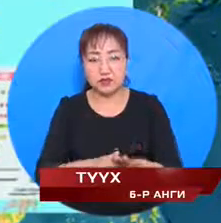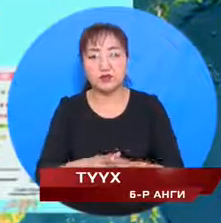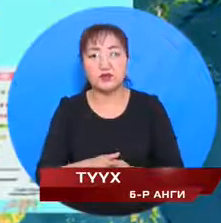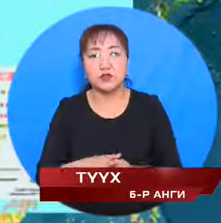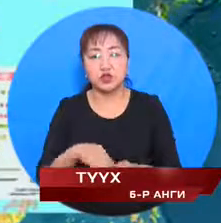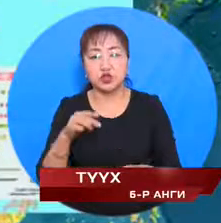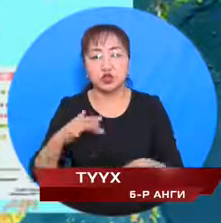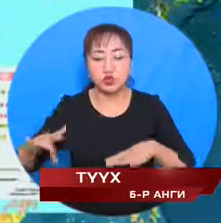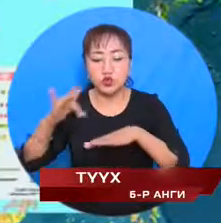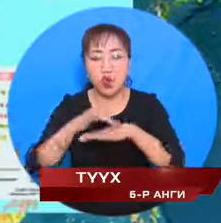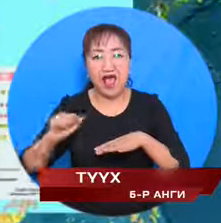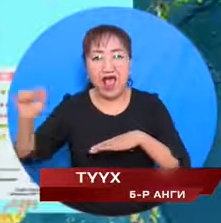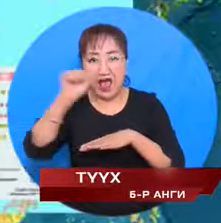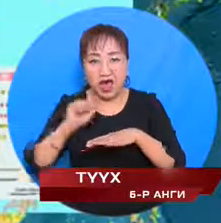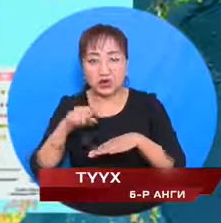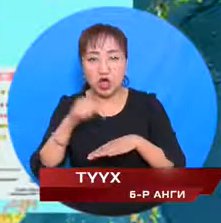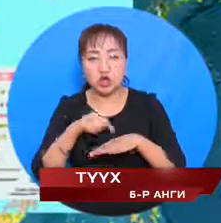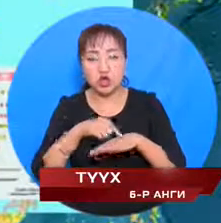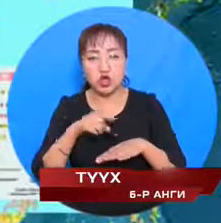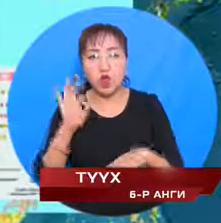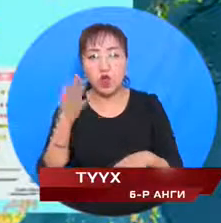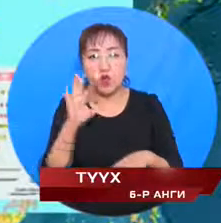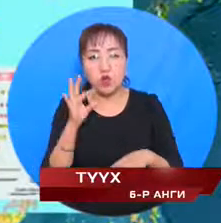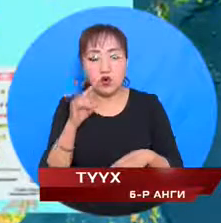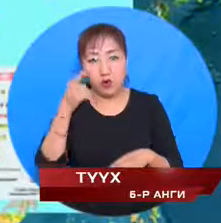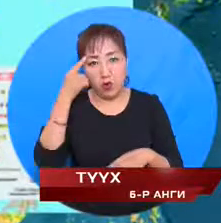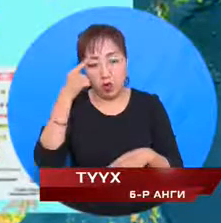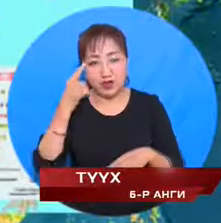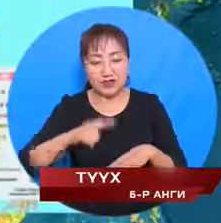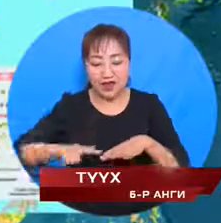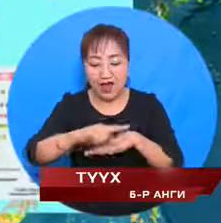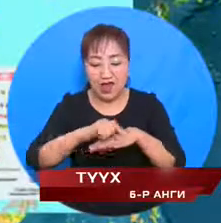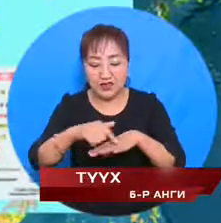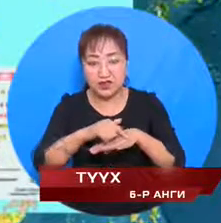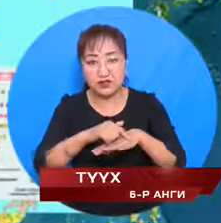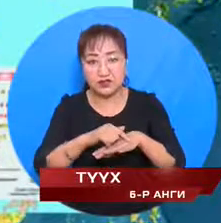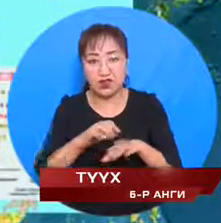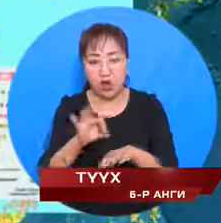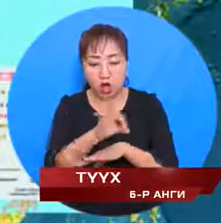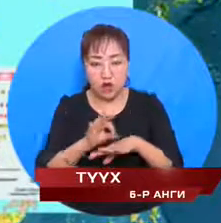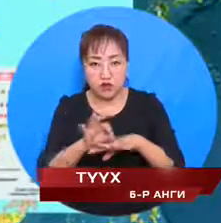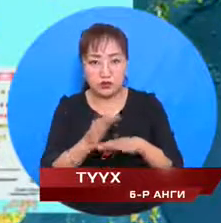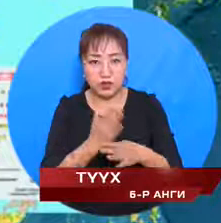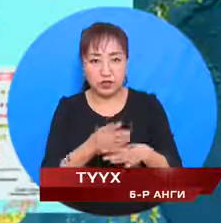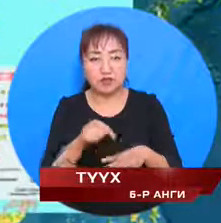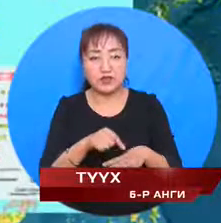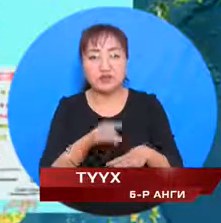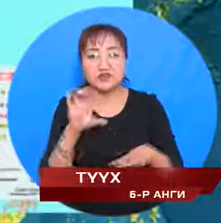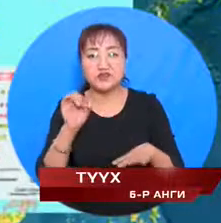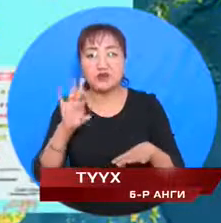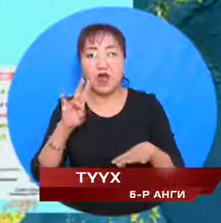нутаг одоогийн Өвөр Монголын төв зүүн, зүүн хойд хэсэгт хоосон орон зай үүсв. Энэ үед Сямби нарын